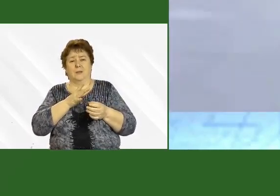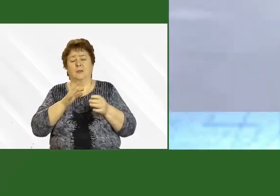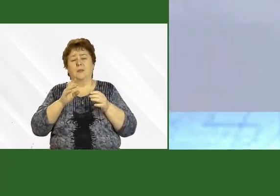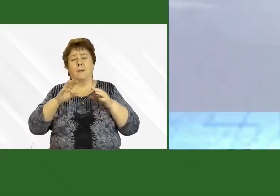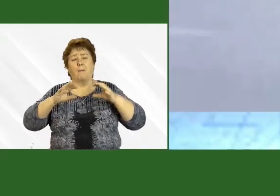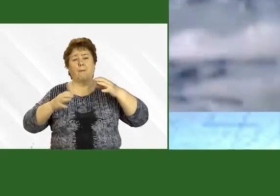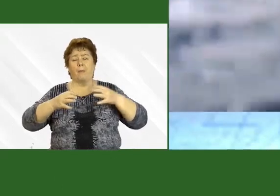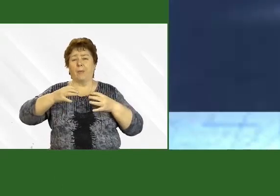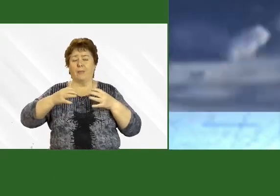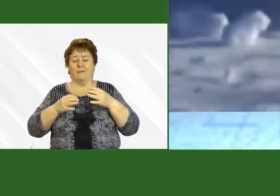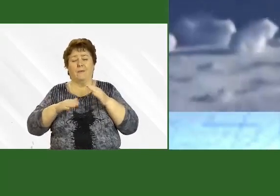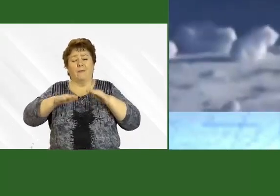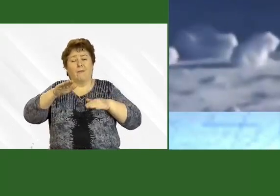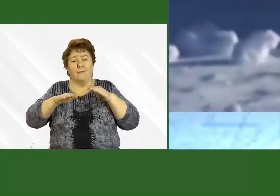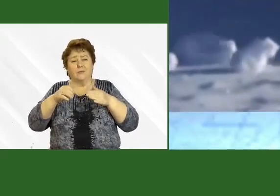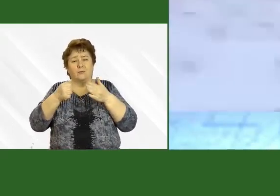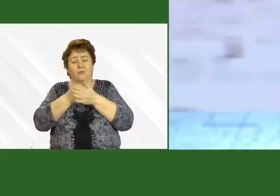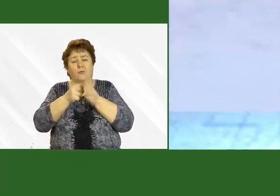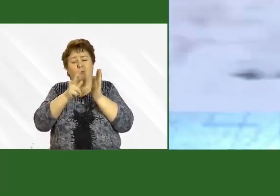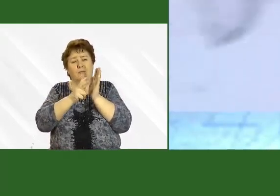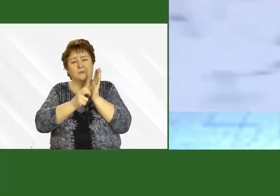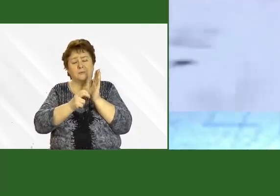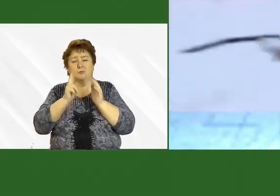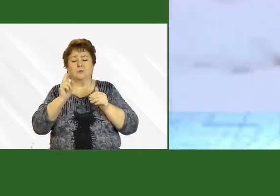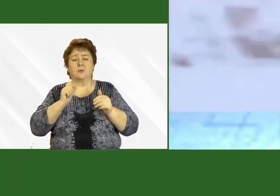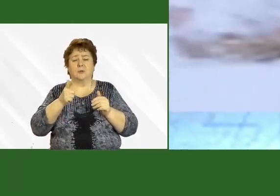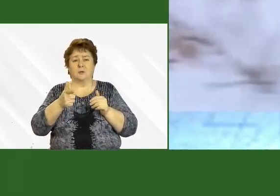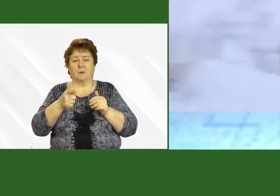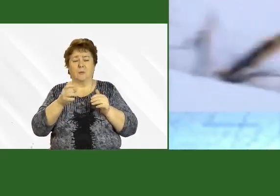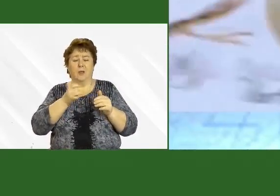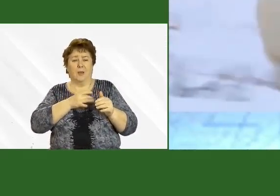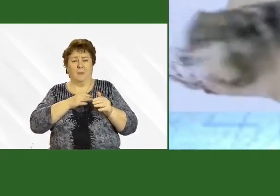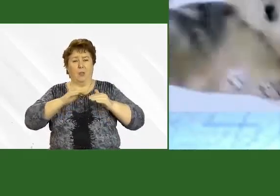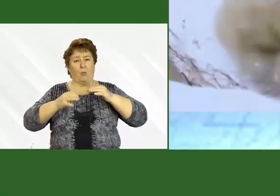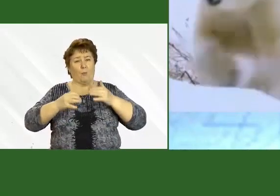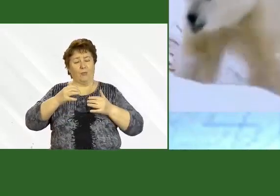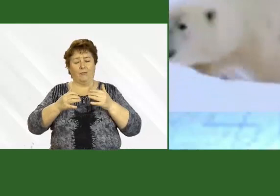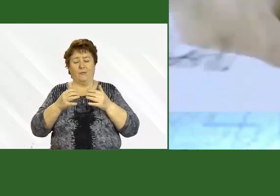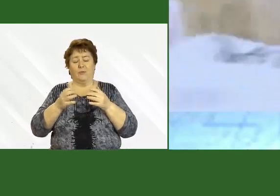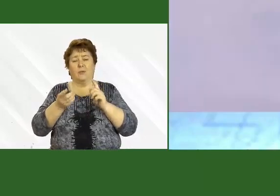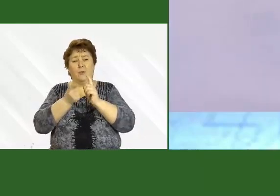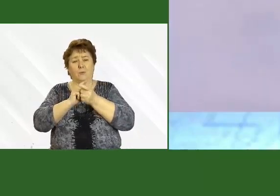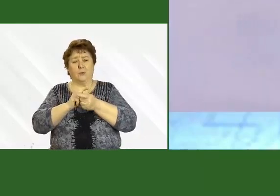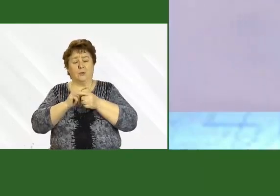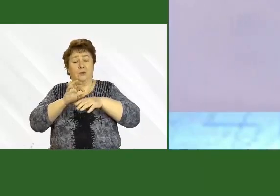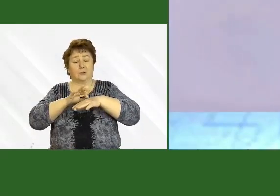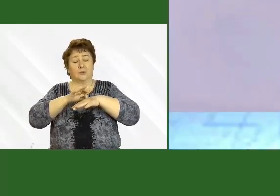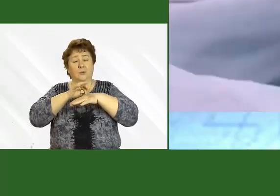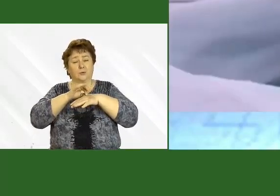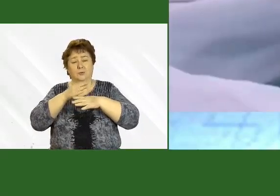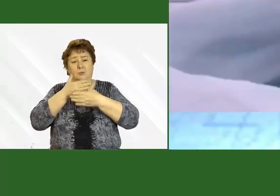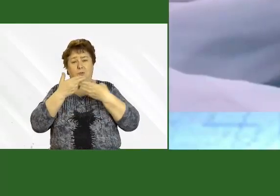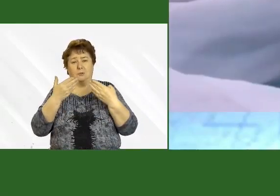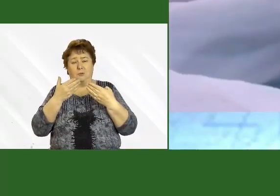он весит до 800 килограмм белый медведь не меняет цвета шкуры в